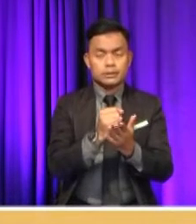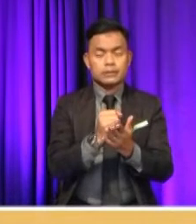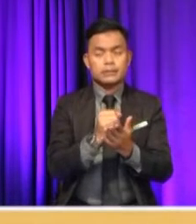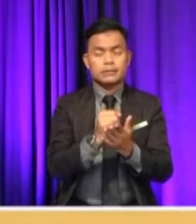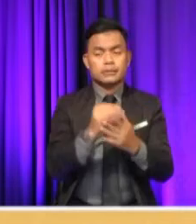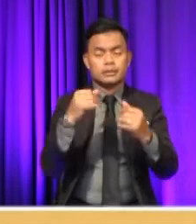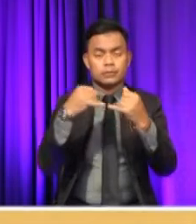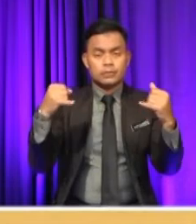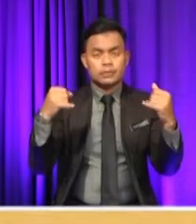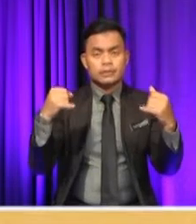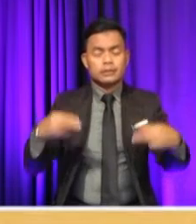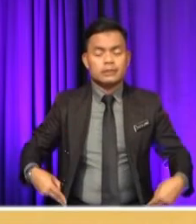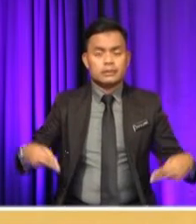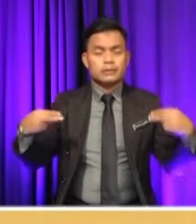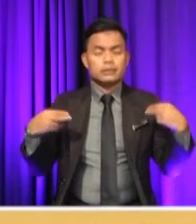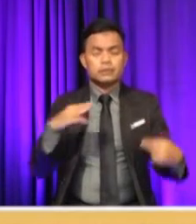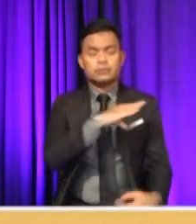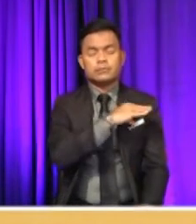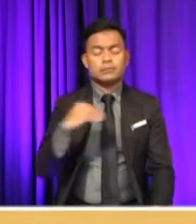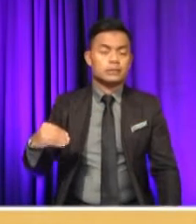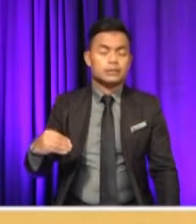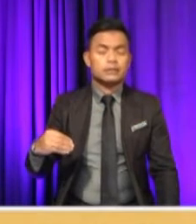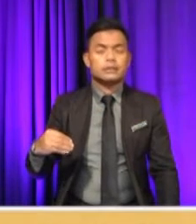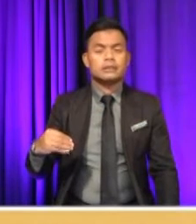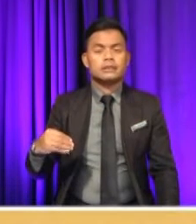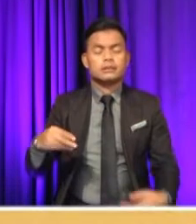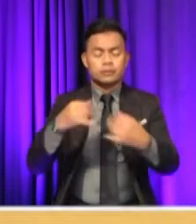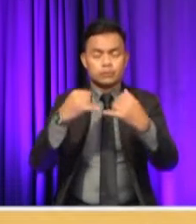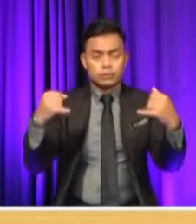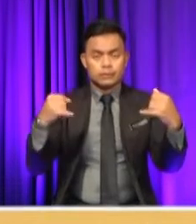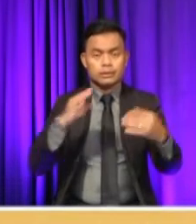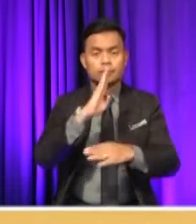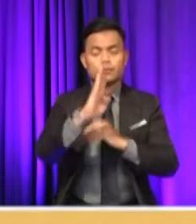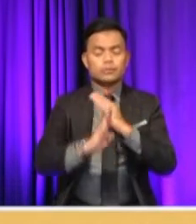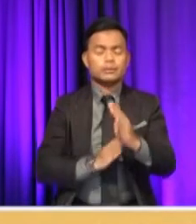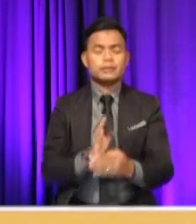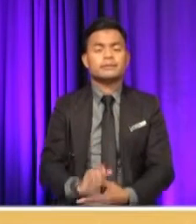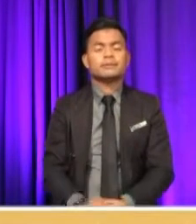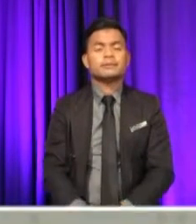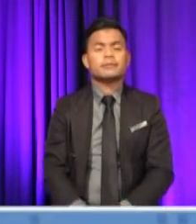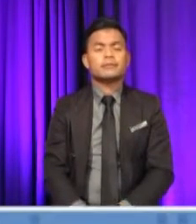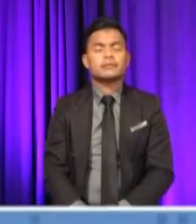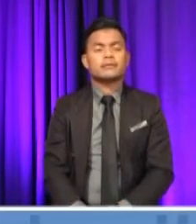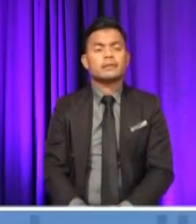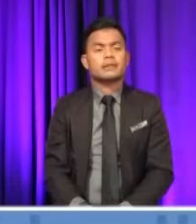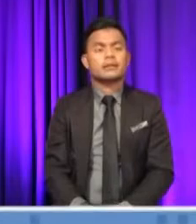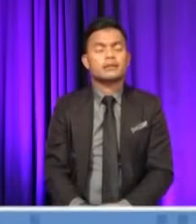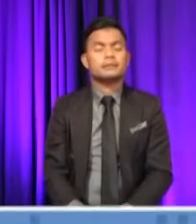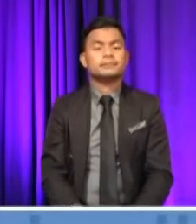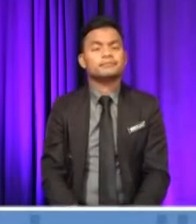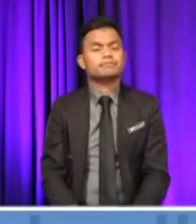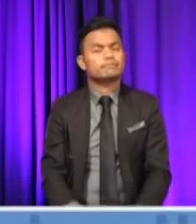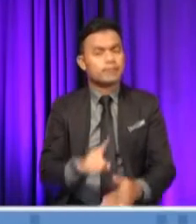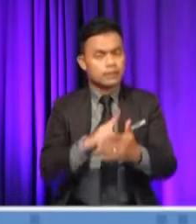dengan wayar bumi. Okey, soalan dia tanya fungsi dia. Okey, apa fungsi dia? Saya? Cikgu saya nak Okey, cerita.